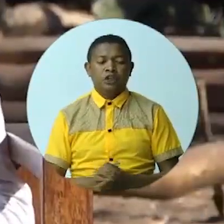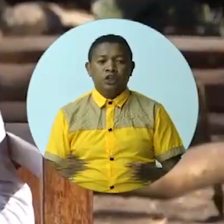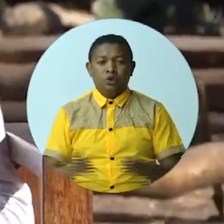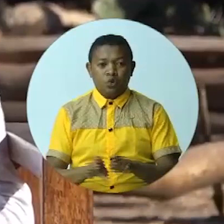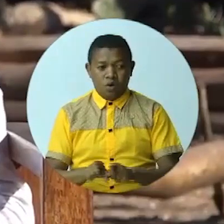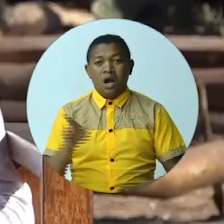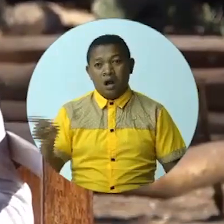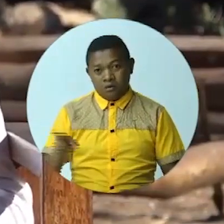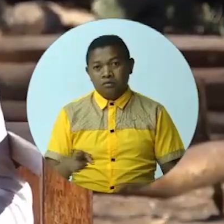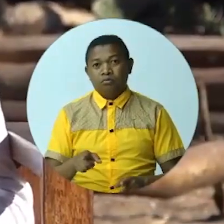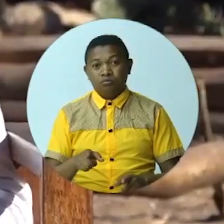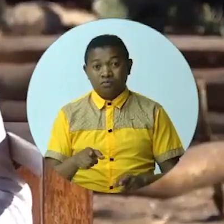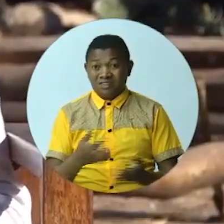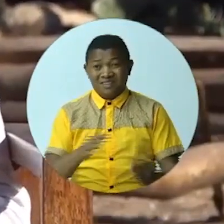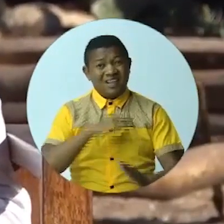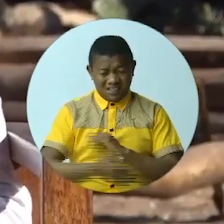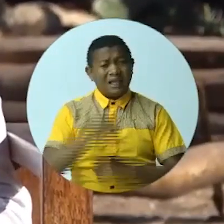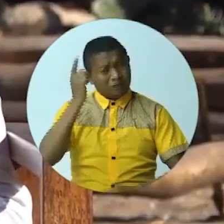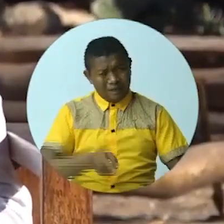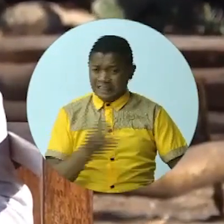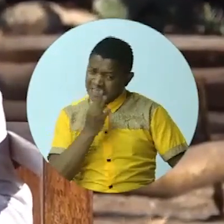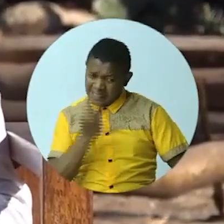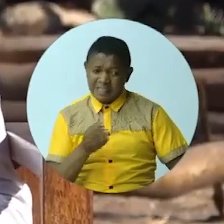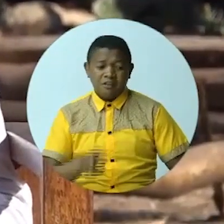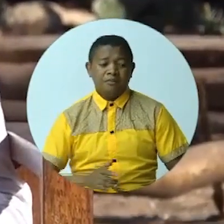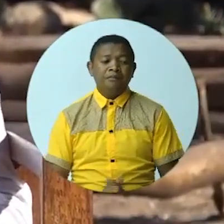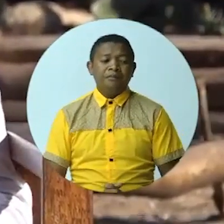izany zavatra rehetrarehetra izany ao ihany koa ny